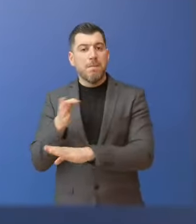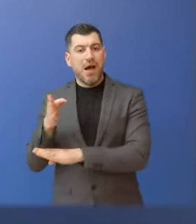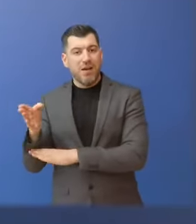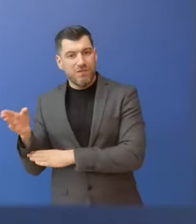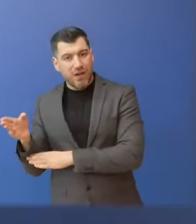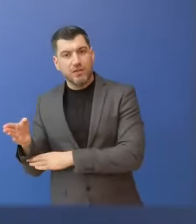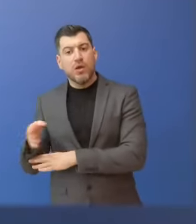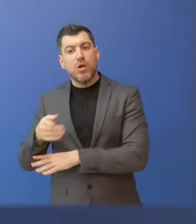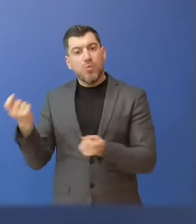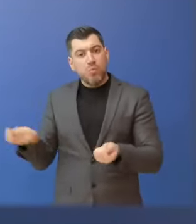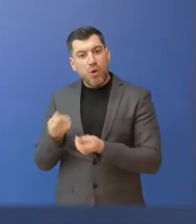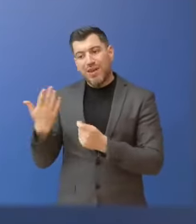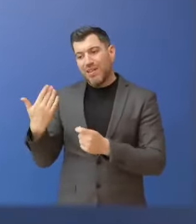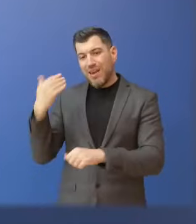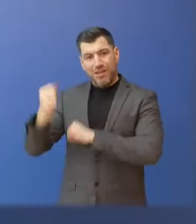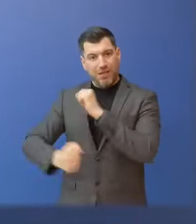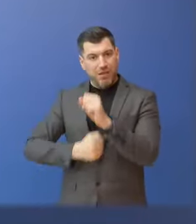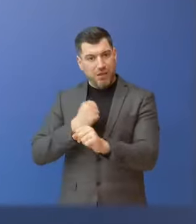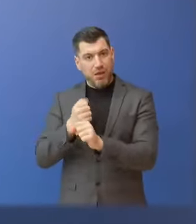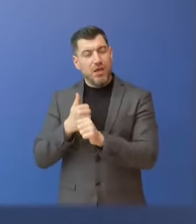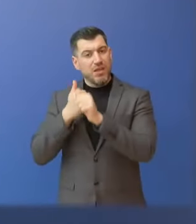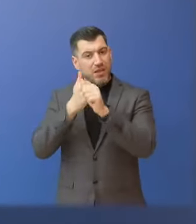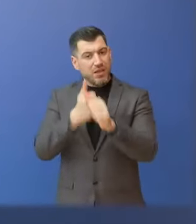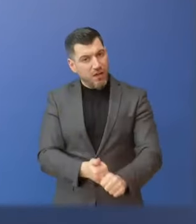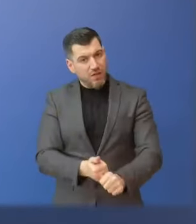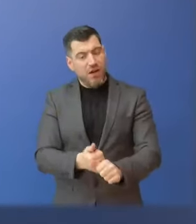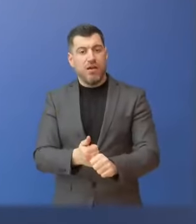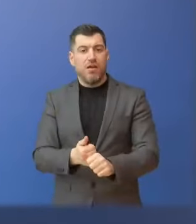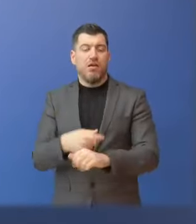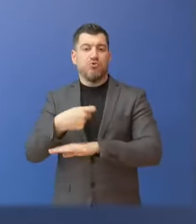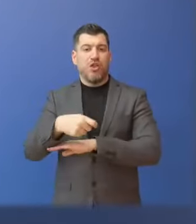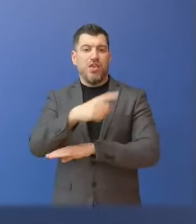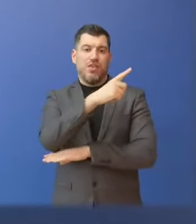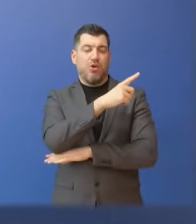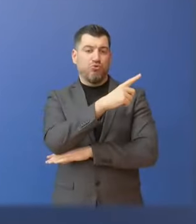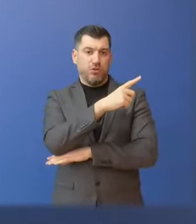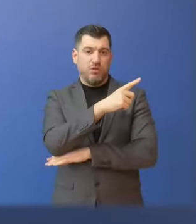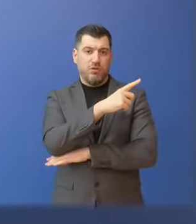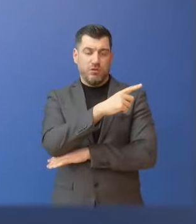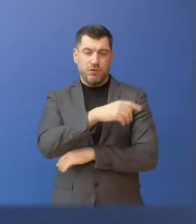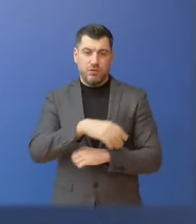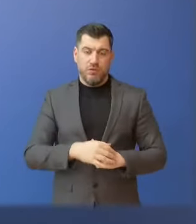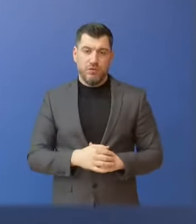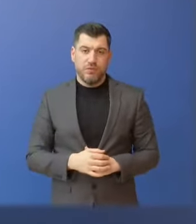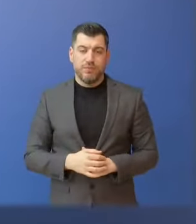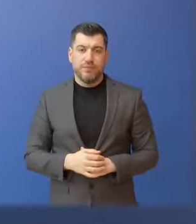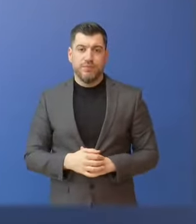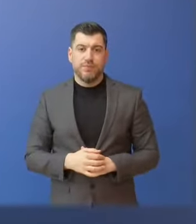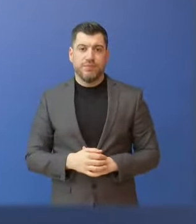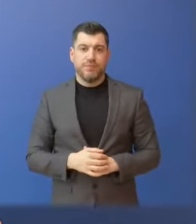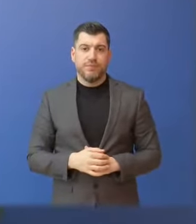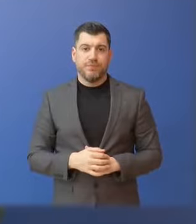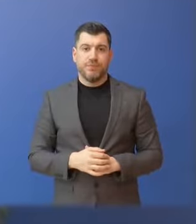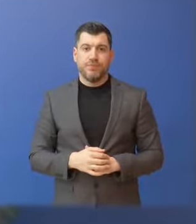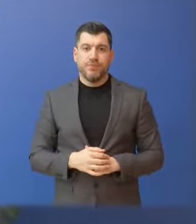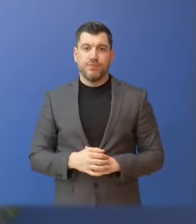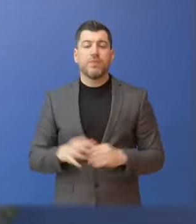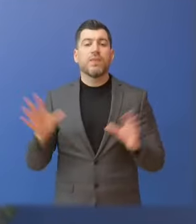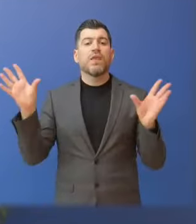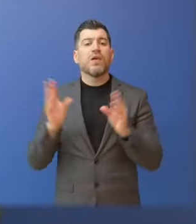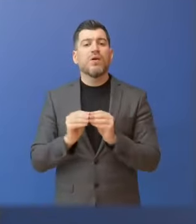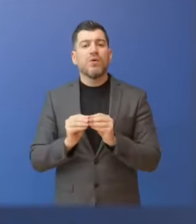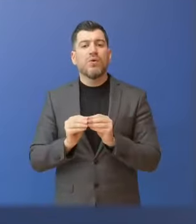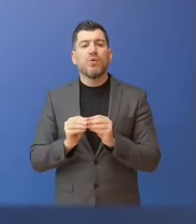τελευταία χρόνια και εφαρμόστηκαν από τη δικαιοσύνη έγινε χρήση τους πολλές φορές τώρα στη δημόσια